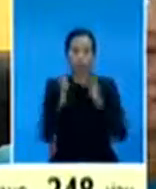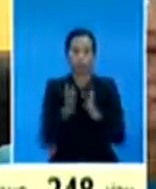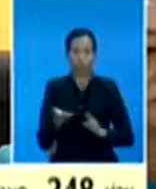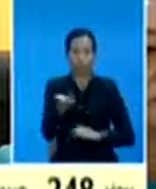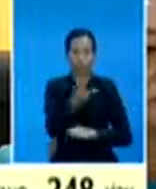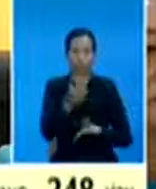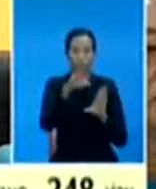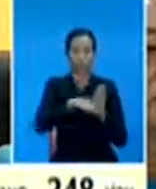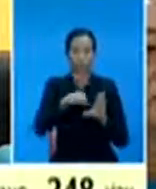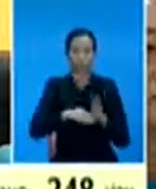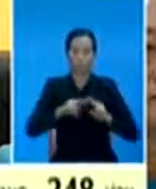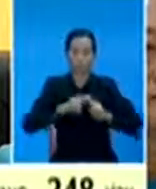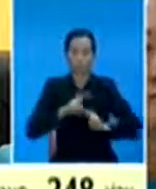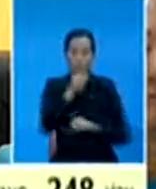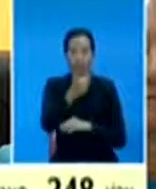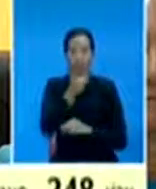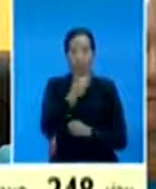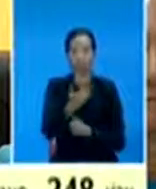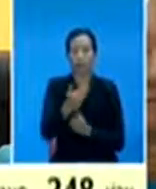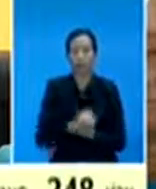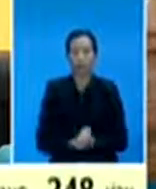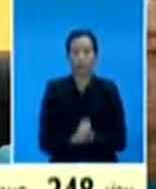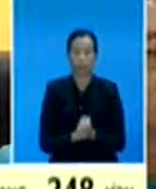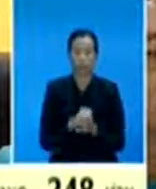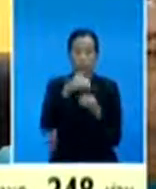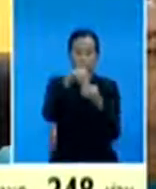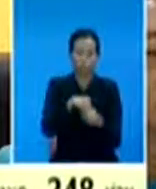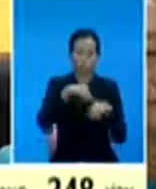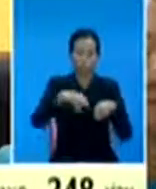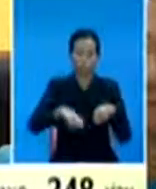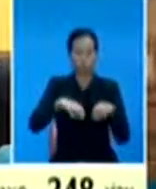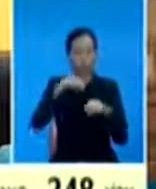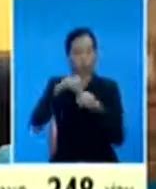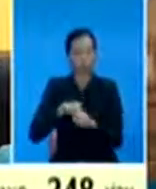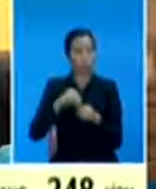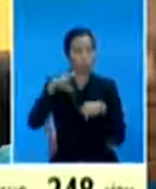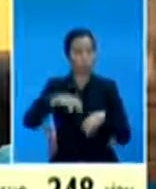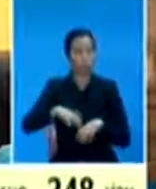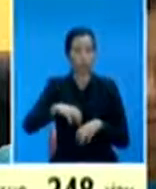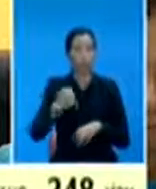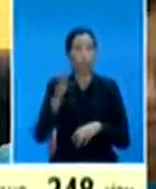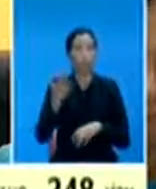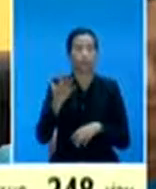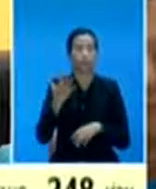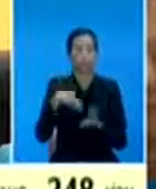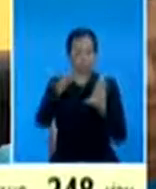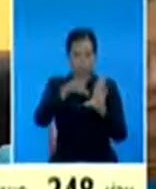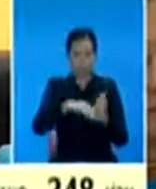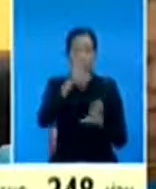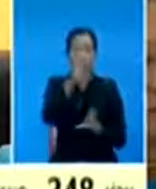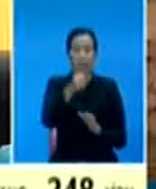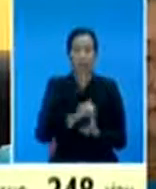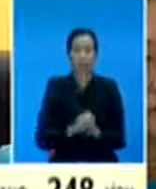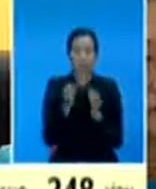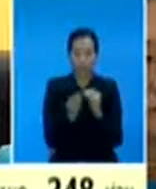พิจารณาร่างพระราชบัญญัติประกอบรัฐธรรมนูญว่าด้วยการได้มาซึ่งสมาชิกวุฒิสภาหรือสว.โดยบททั่วไปของ